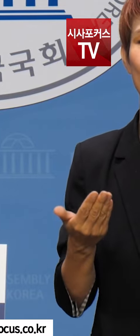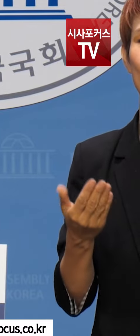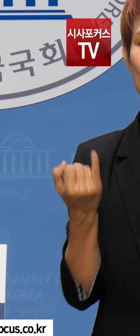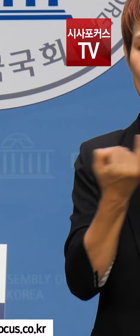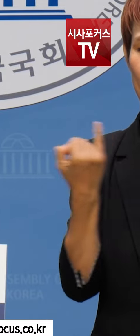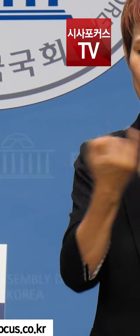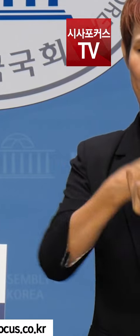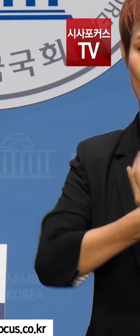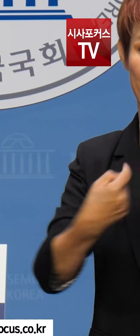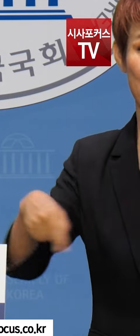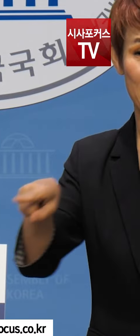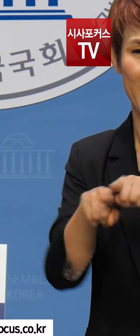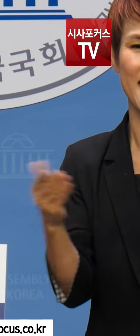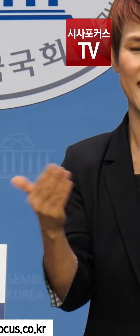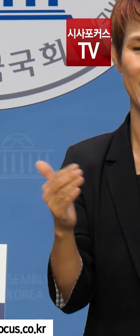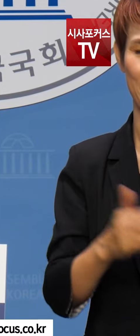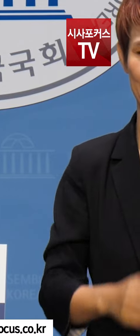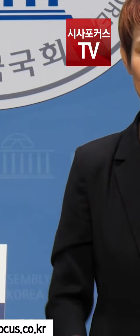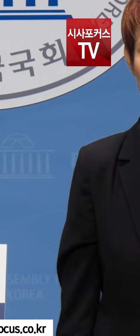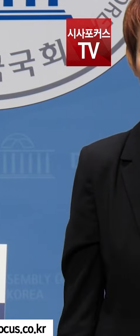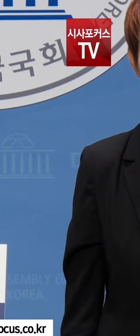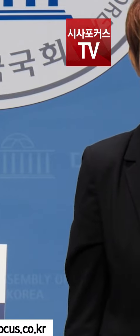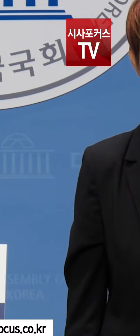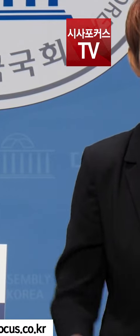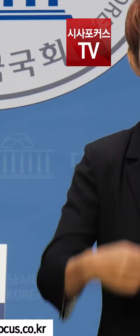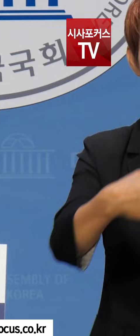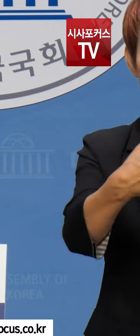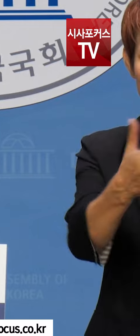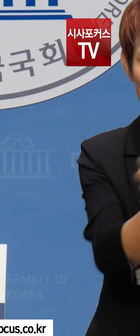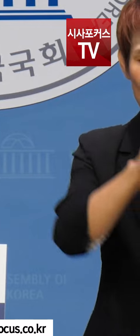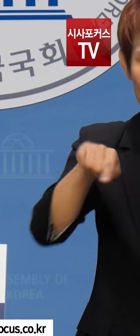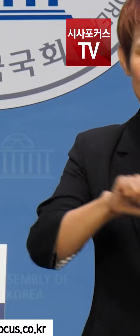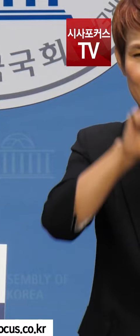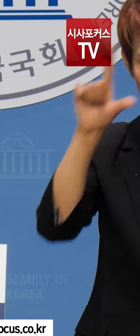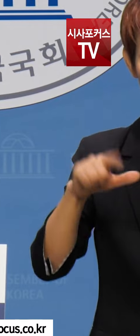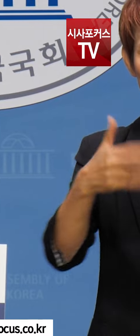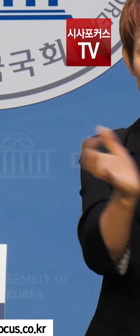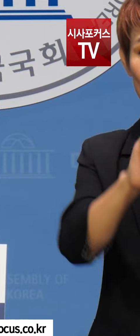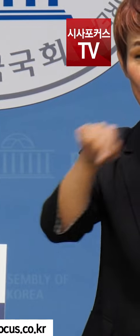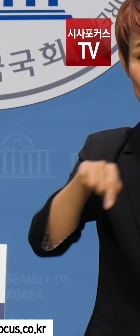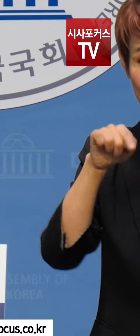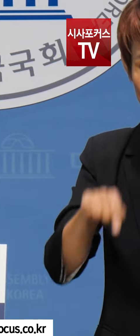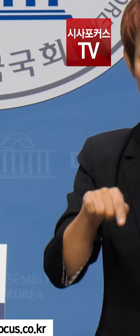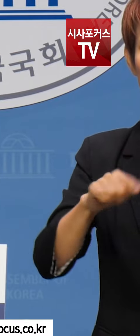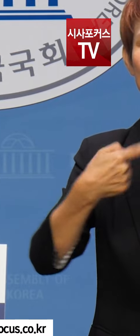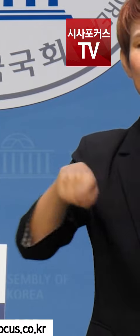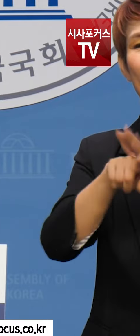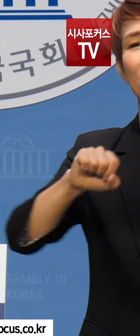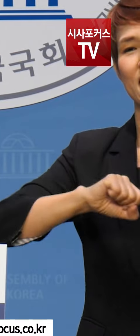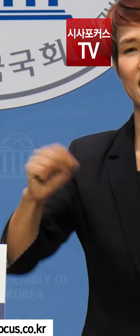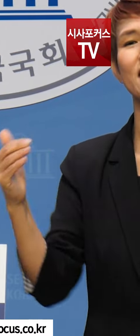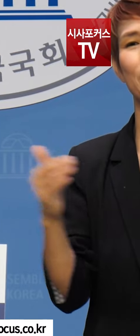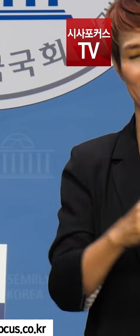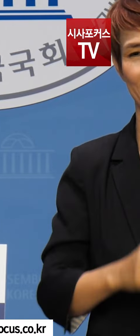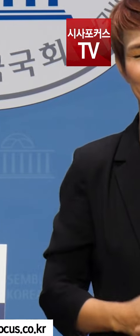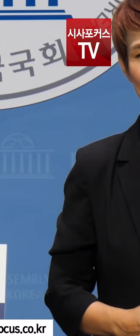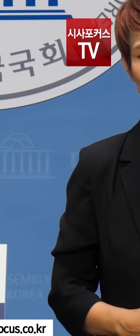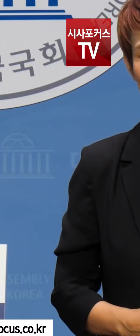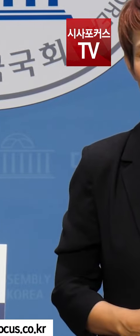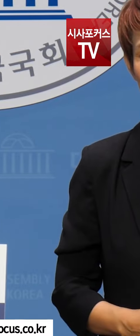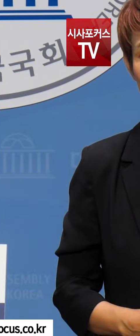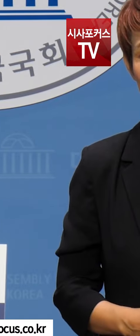호흡했습니다. 여성과 지역, 청년까지 아우르며 조국혁신당을 더 넓고 더